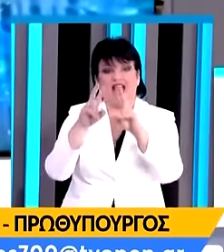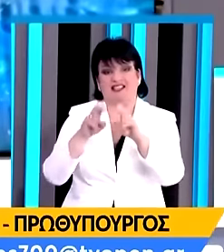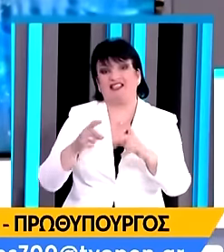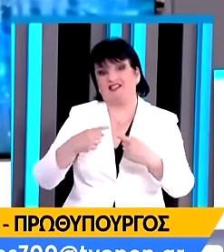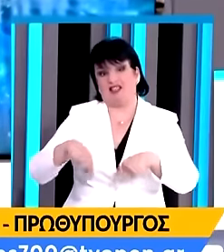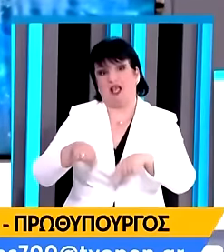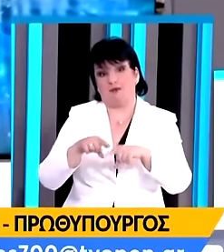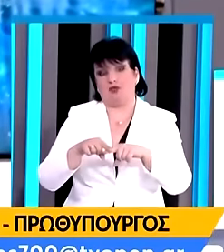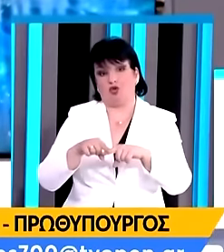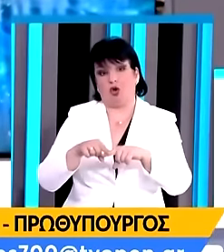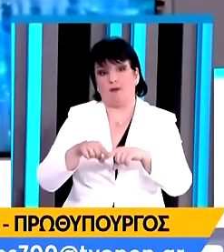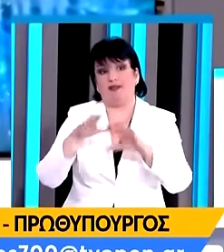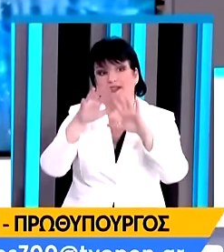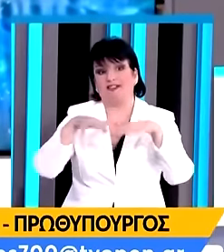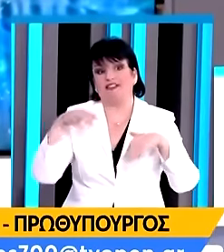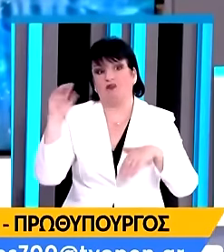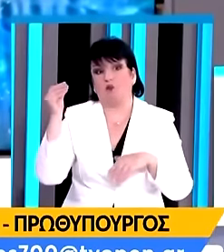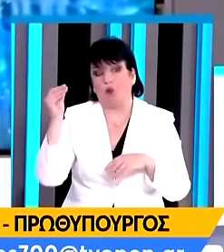Αν το πει ο